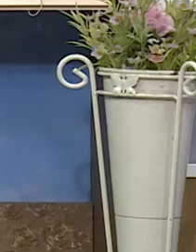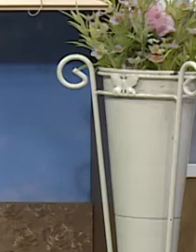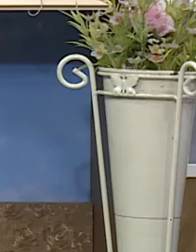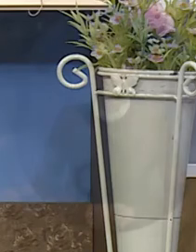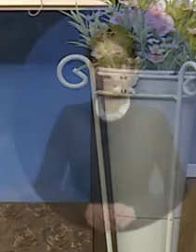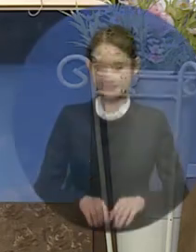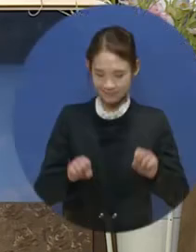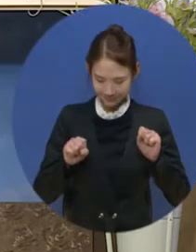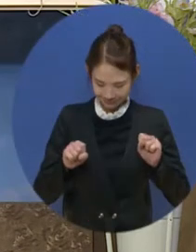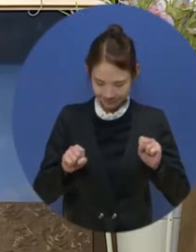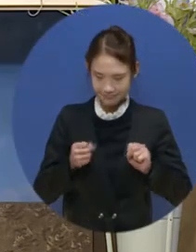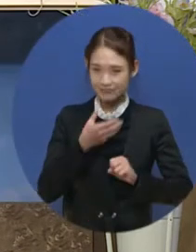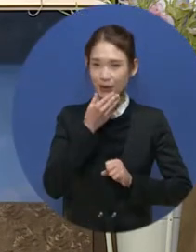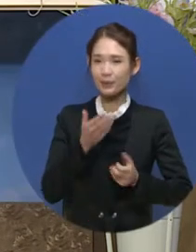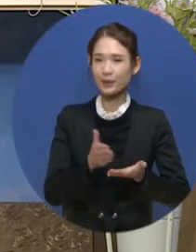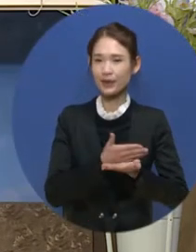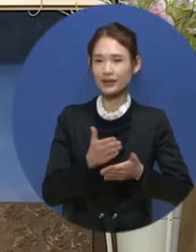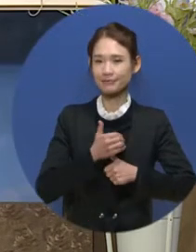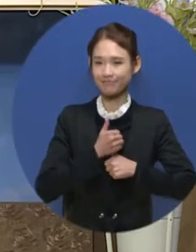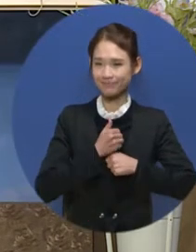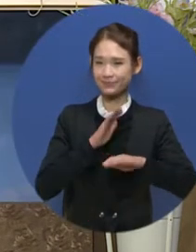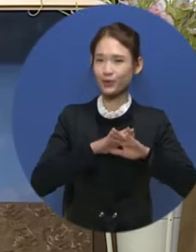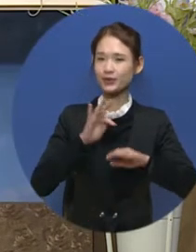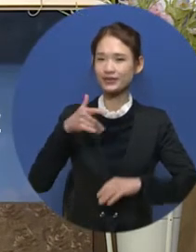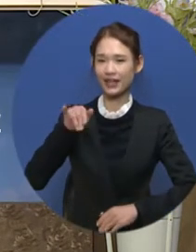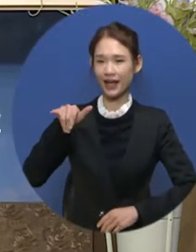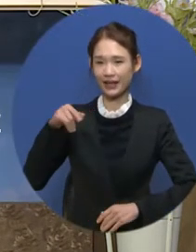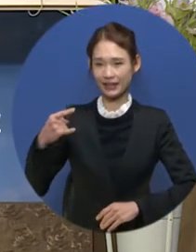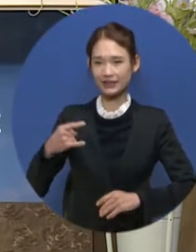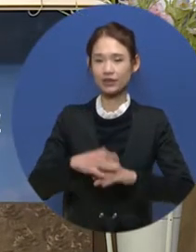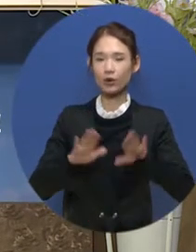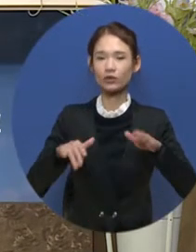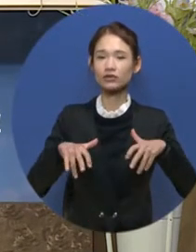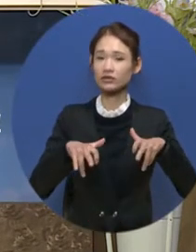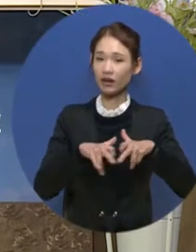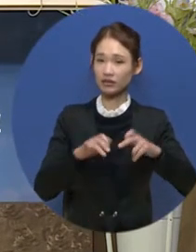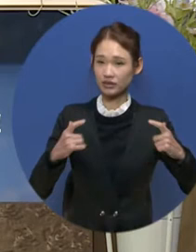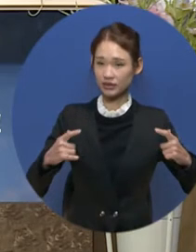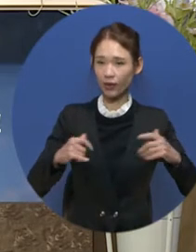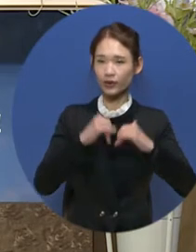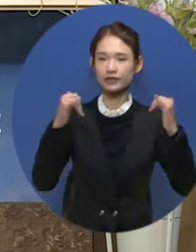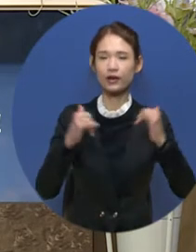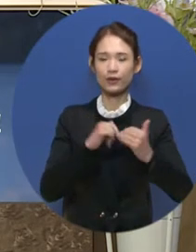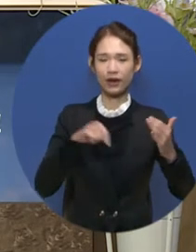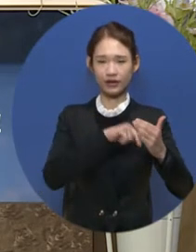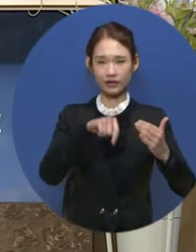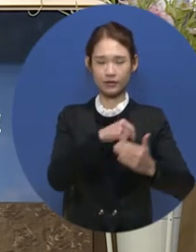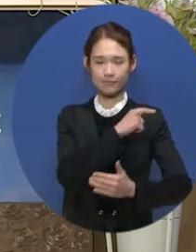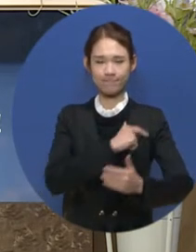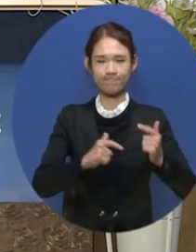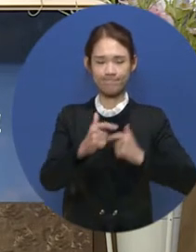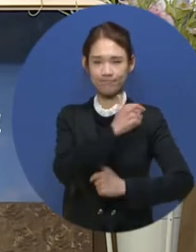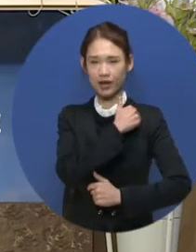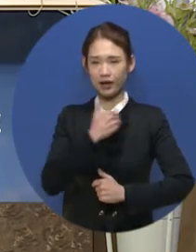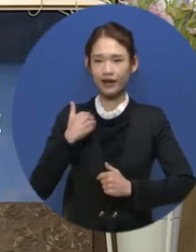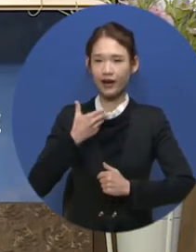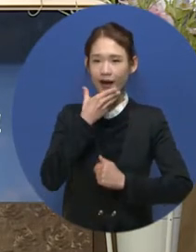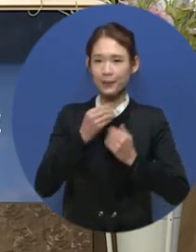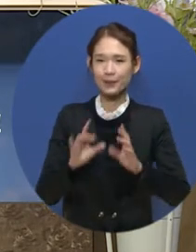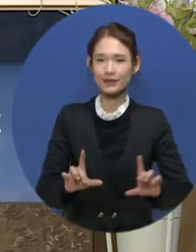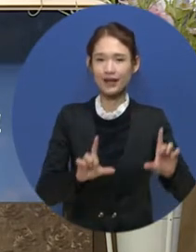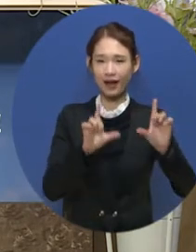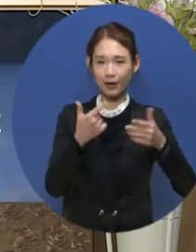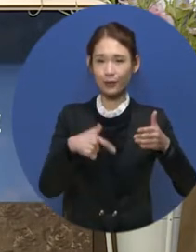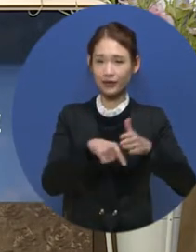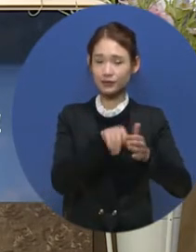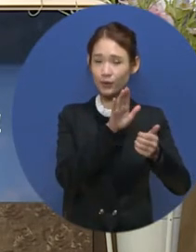안녕하세요 행복나눔 지킴이 에 손자 하십니다 오늘은 장애인이 지역사회에서 더 당당하고 행복하게 살아가도록